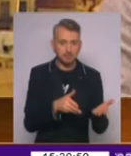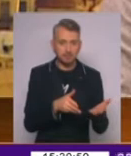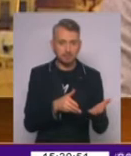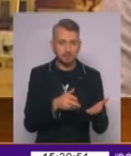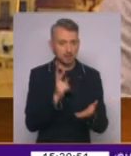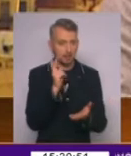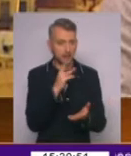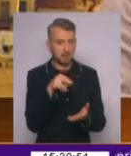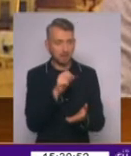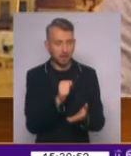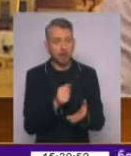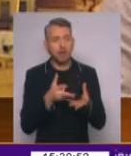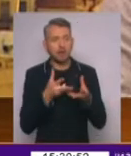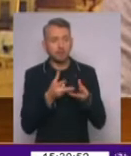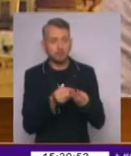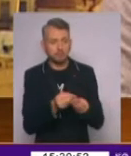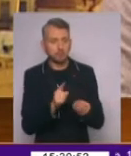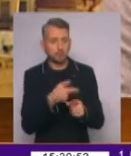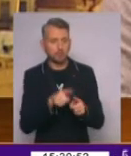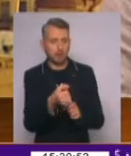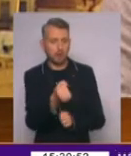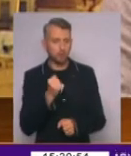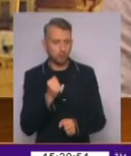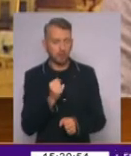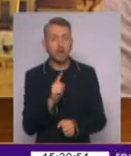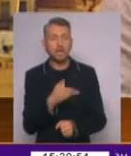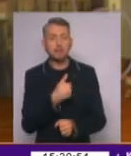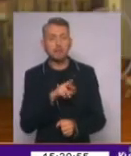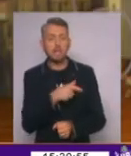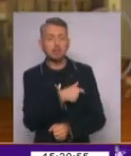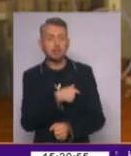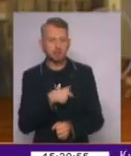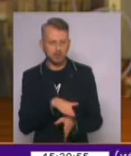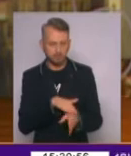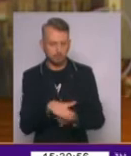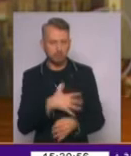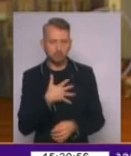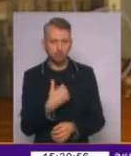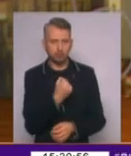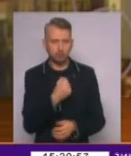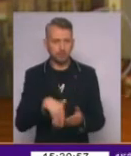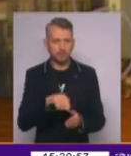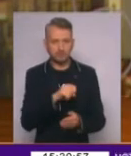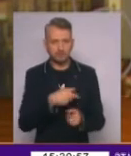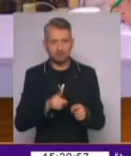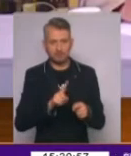важелі, КМДА важелі, які це гальмують. Але ми, як депутати, сповнені рішучості всі ці